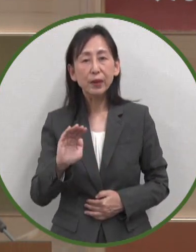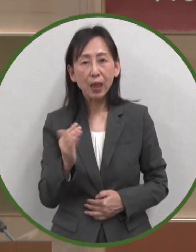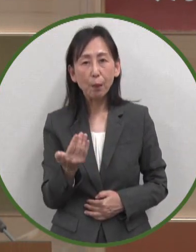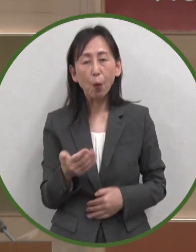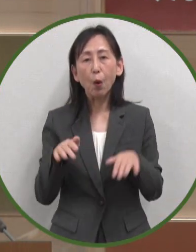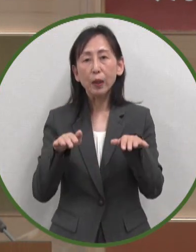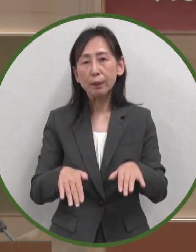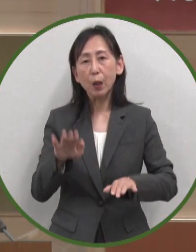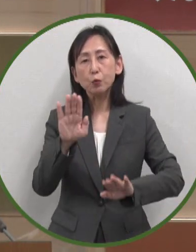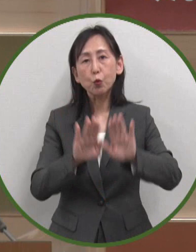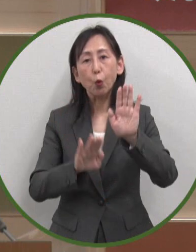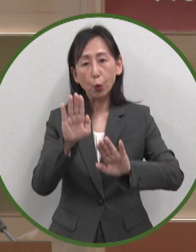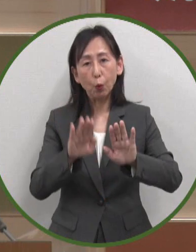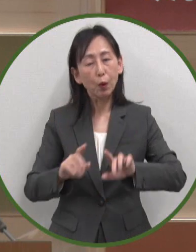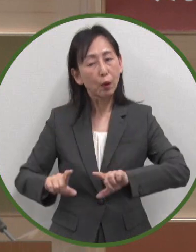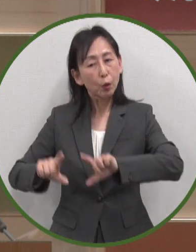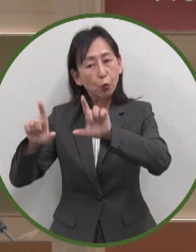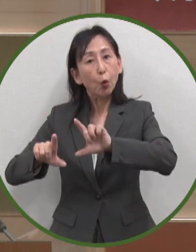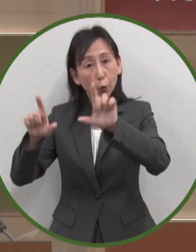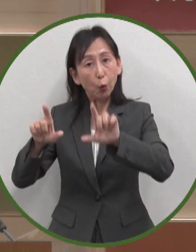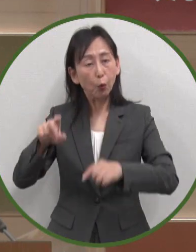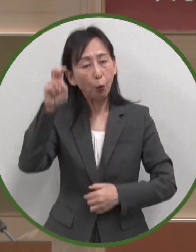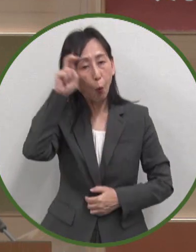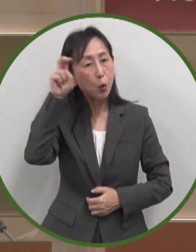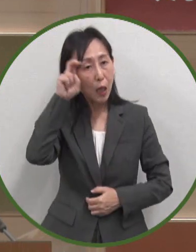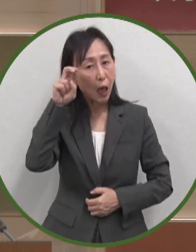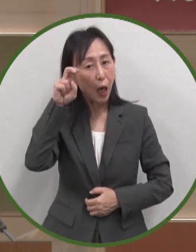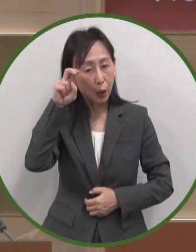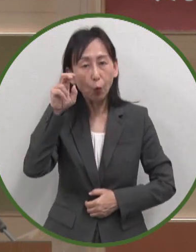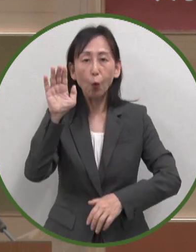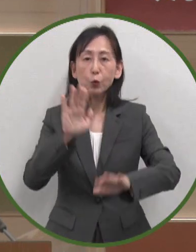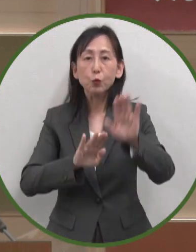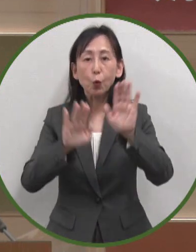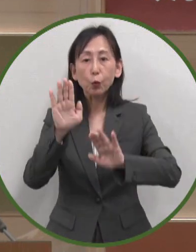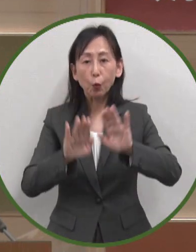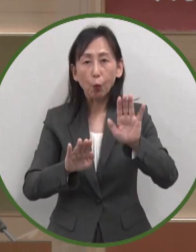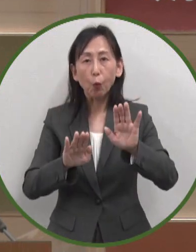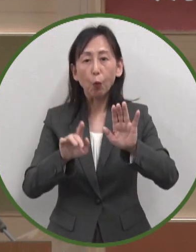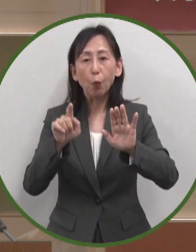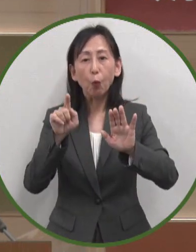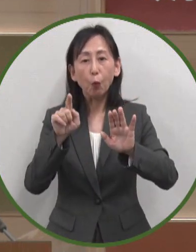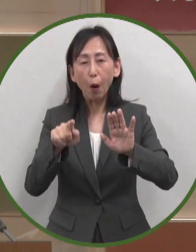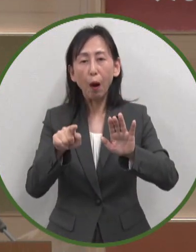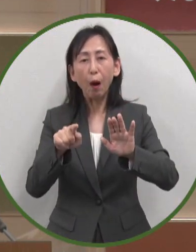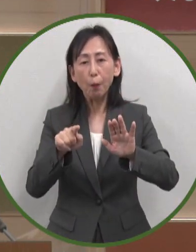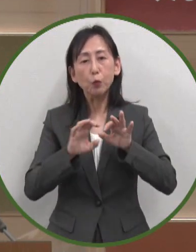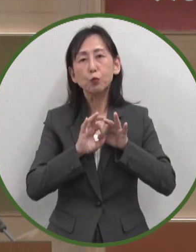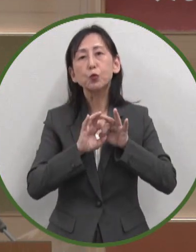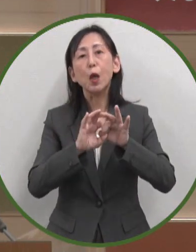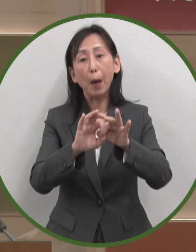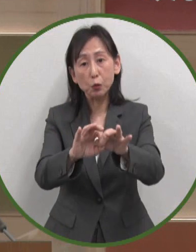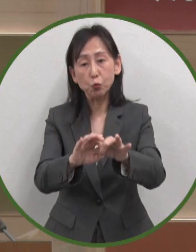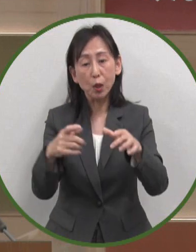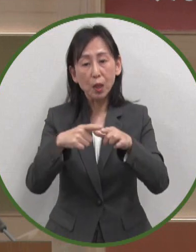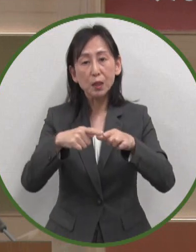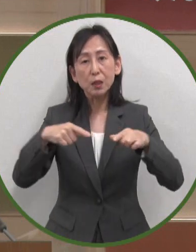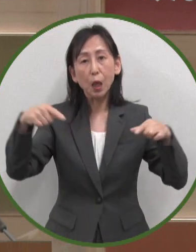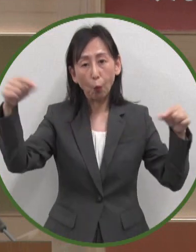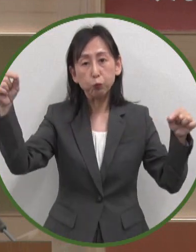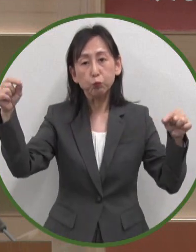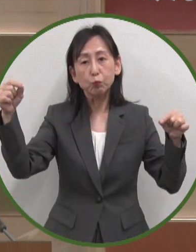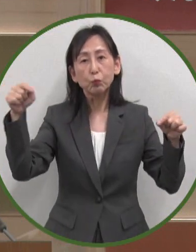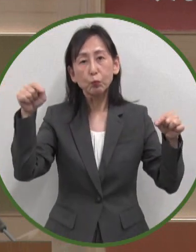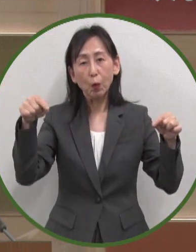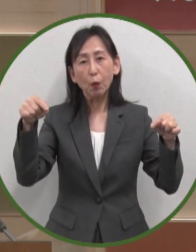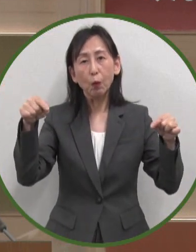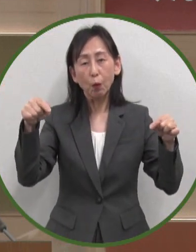の現状ですね、東京大阪の感染拡大は止まってませんし、全国的にもですね、